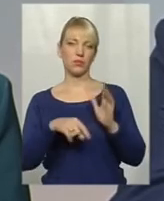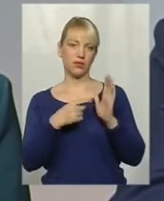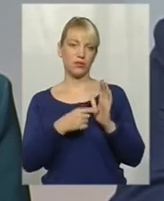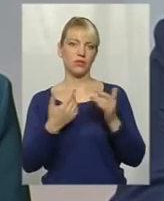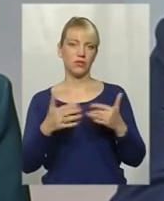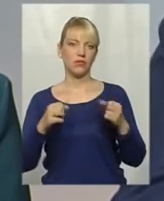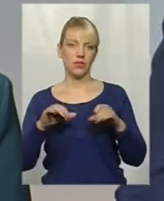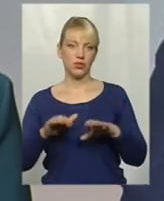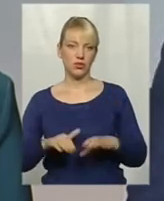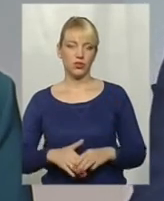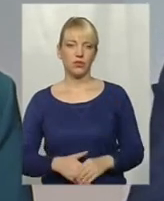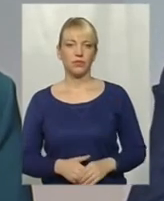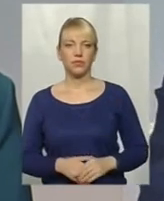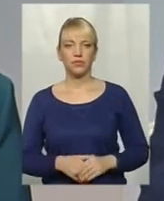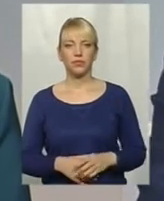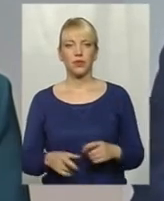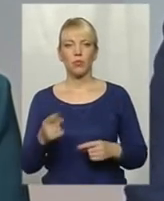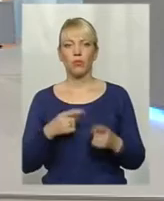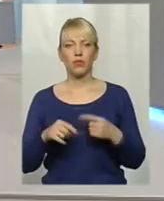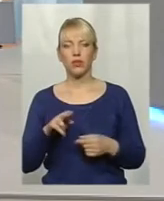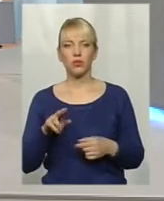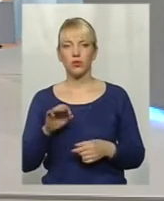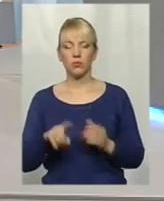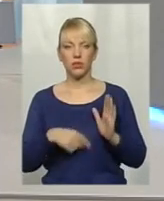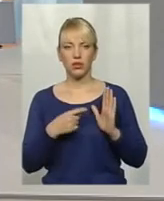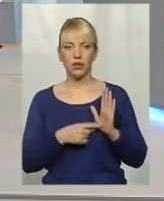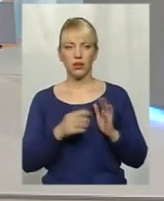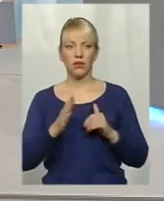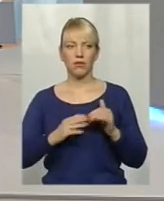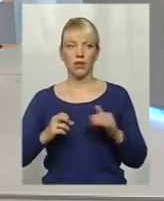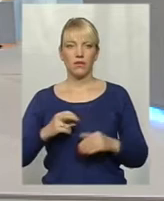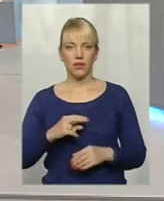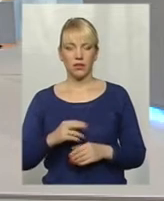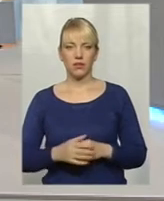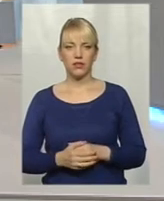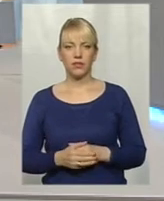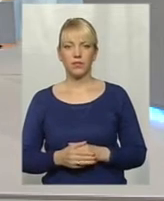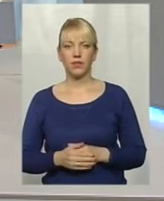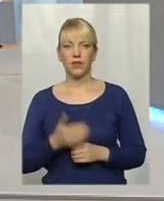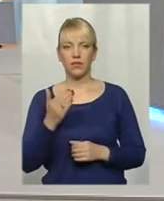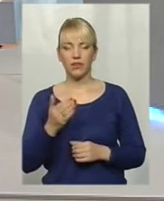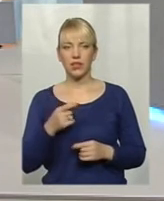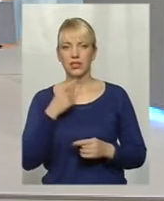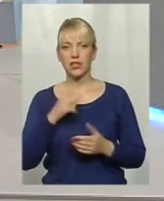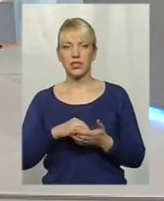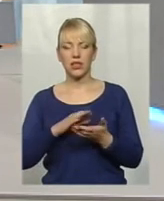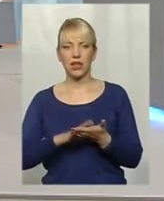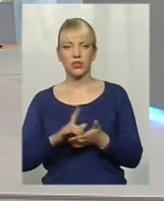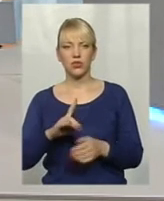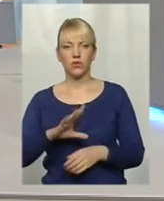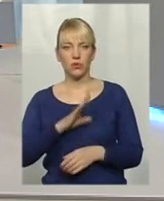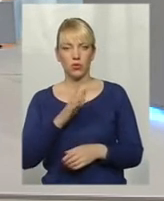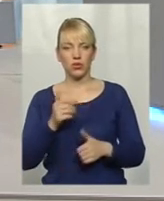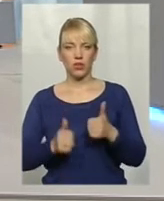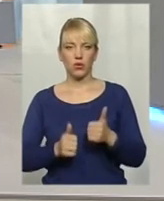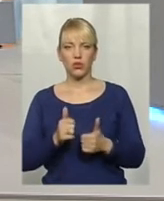вирішено повноцінно. Повертаючись до питання кваліфікації, ви зазначили, що відбулися конкурси.